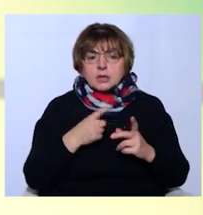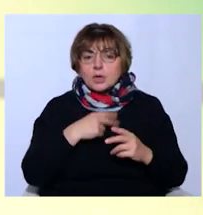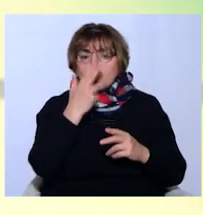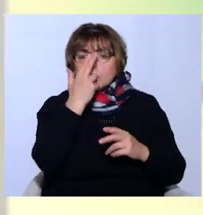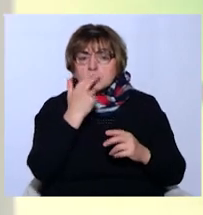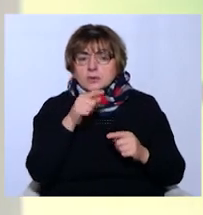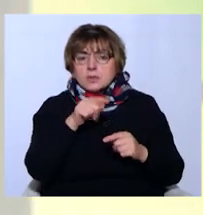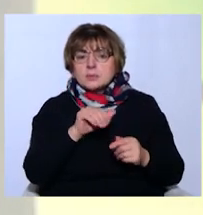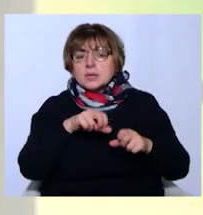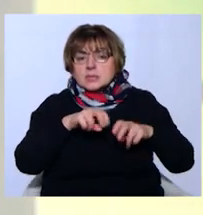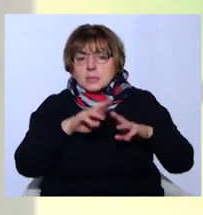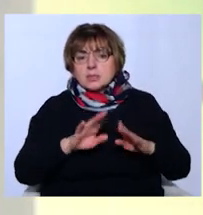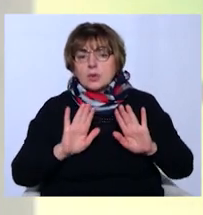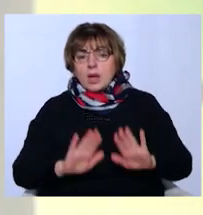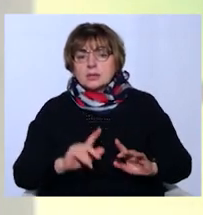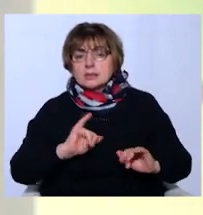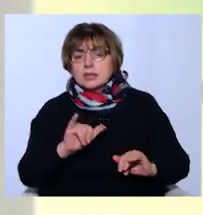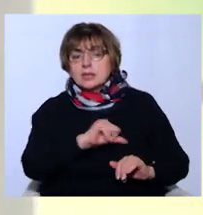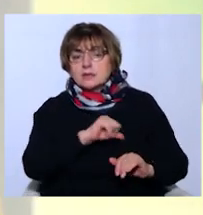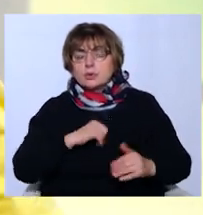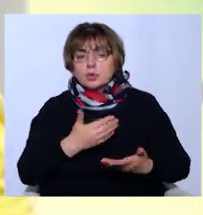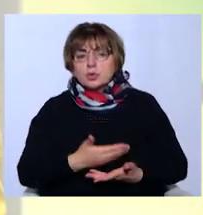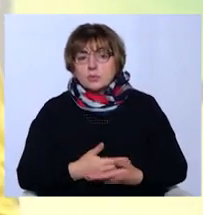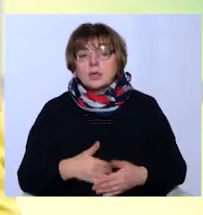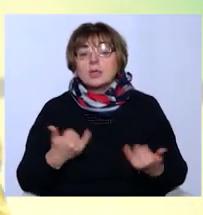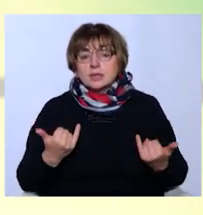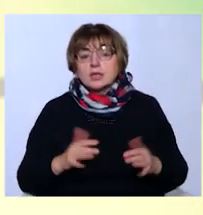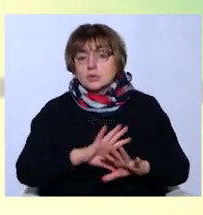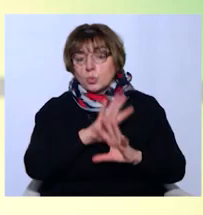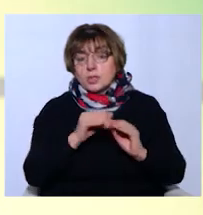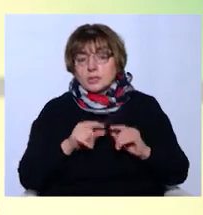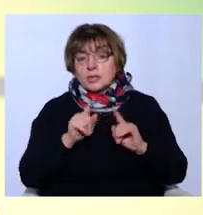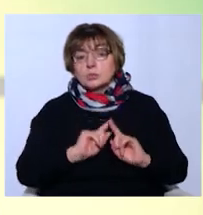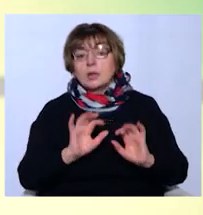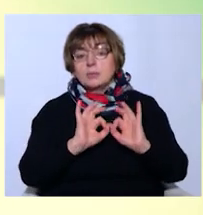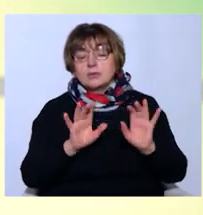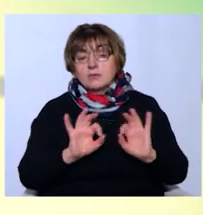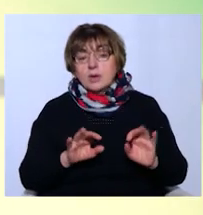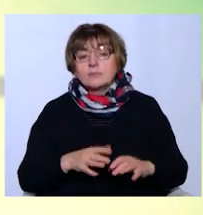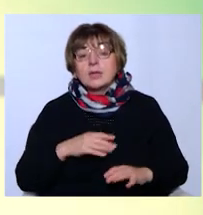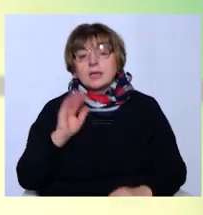ეგუება ის თავის საარსებო გარემოს. დღეს სულ ეს არის, რაც თქვენთვის მინდოდა მეთქვა.